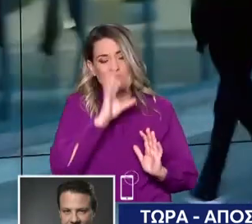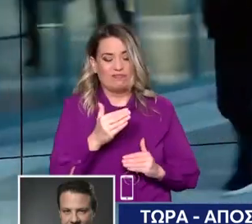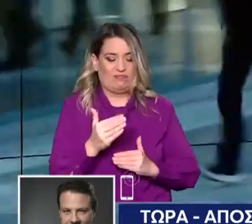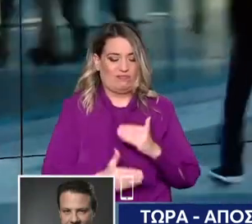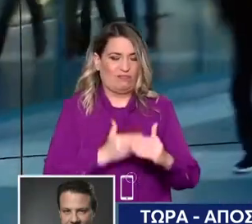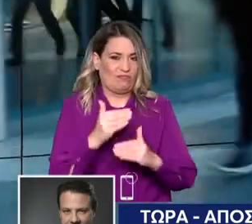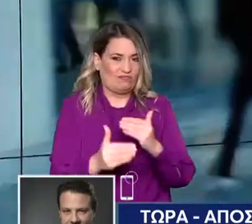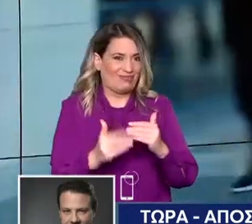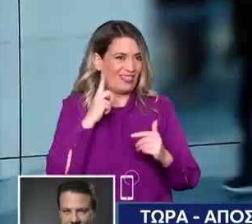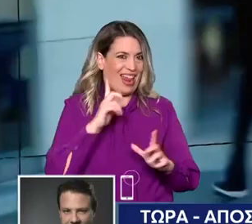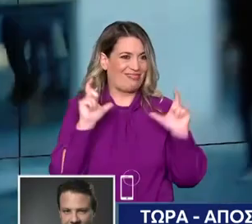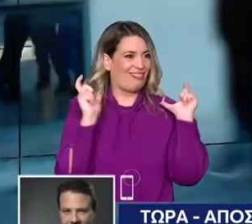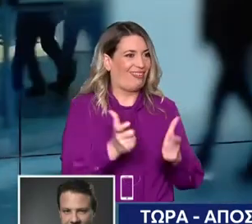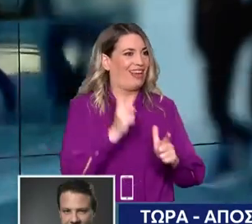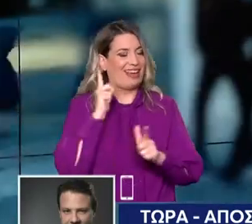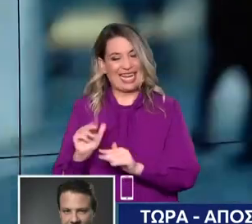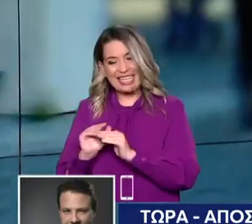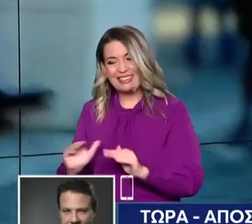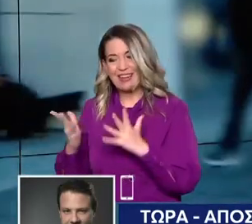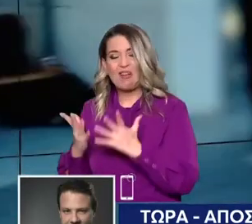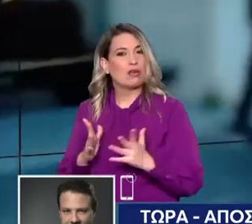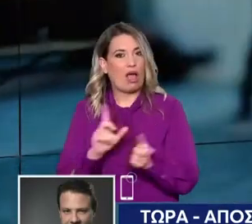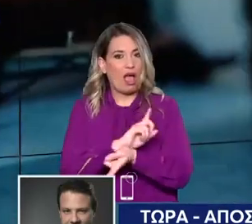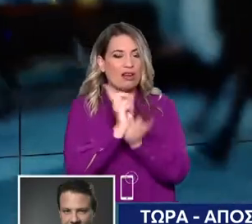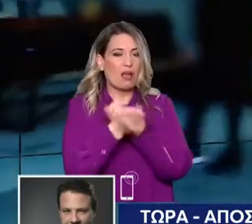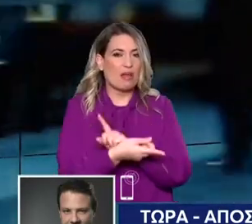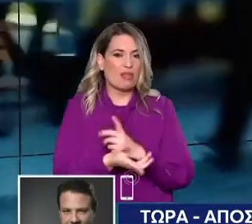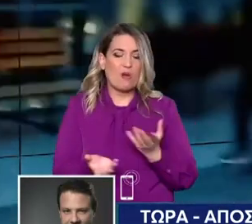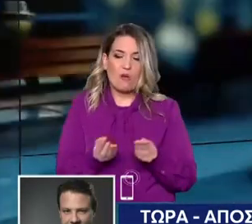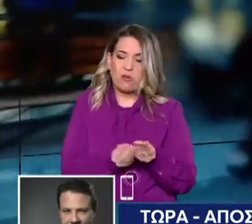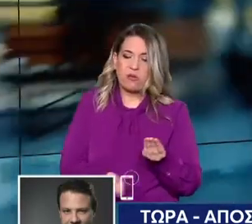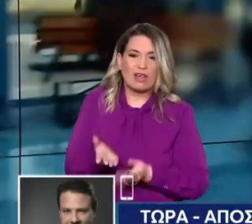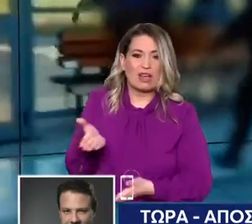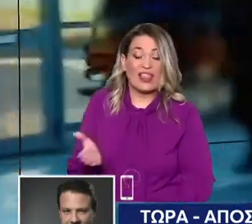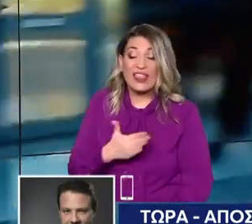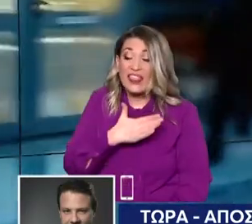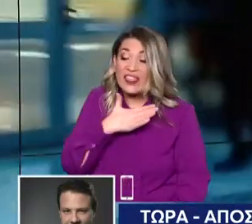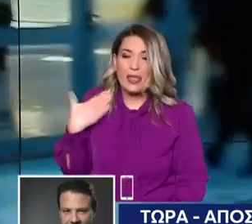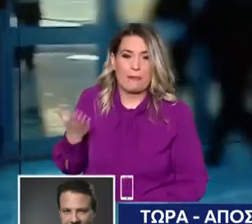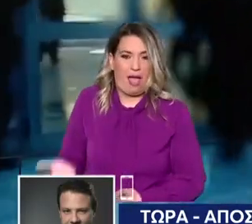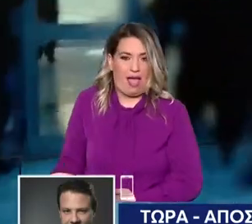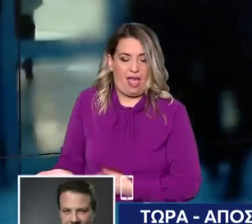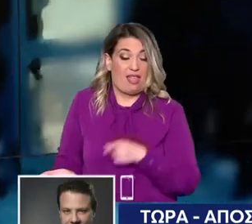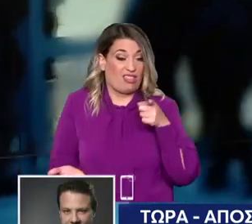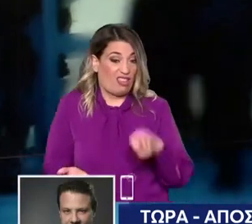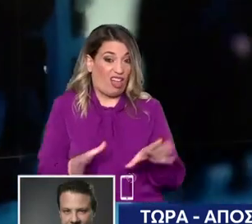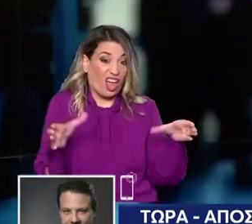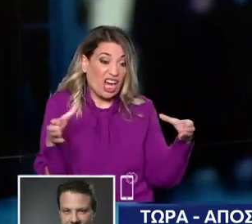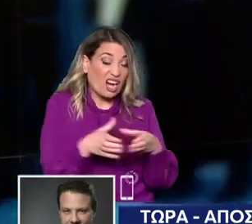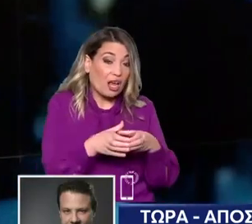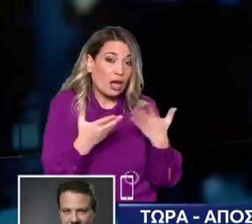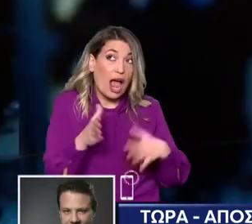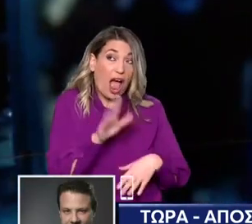το ανάποδο συμβαίνει μιλάμε για το πιο εμβληματικό θύμα παιδεραστίας βιασμού στην